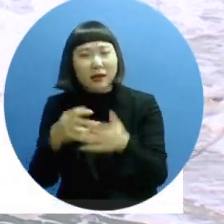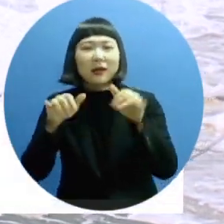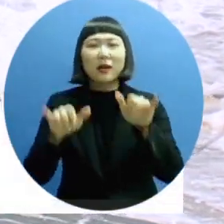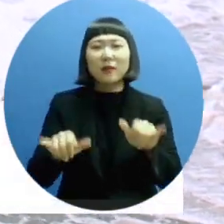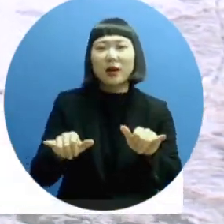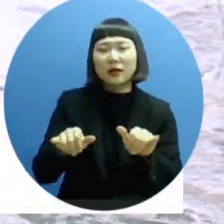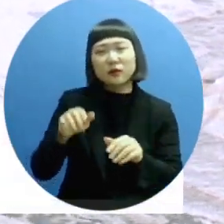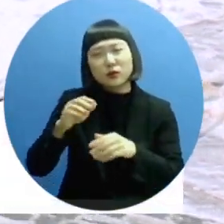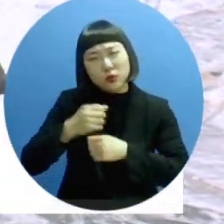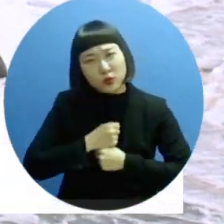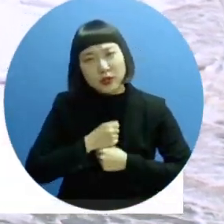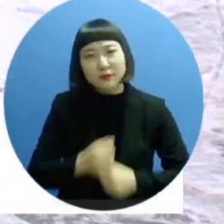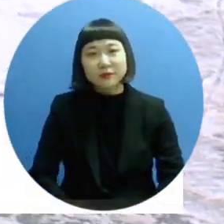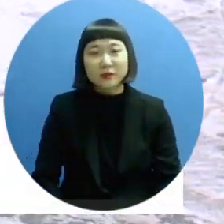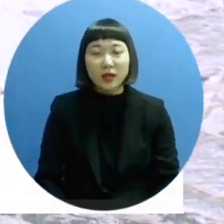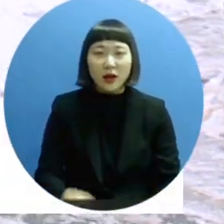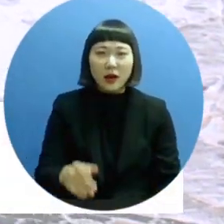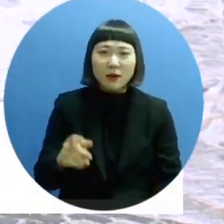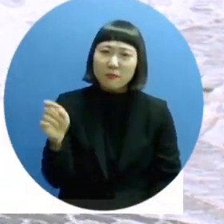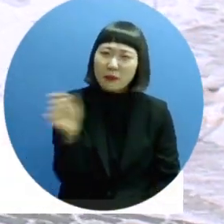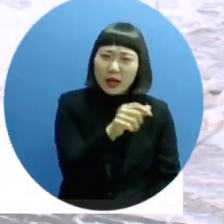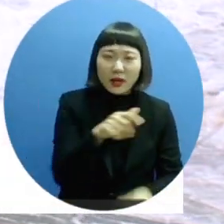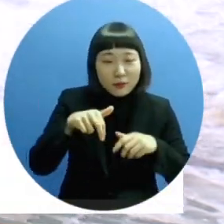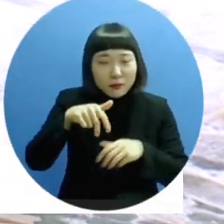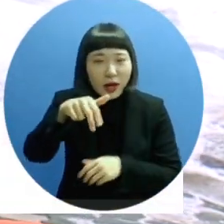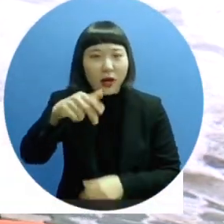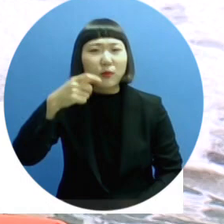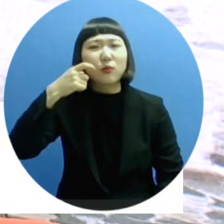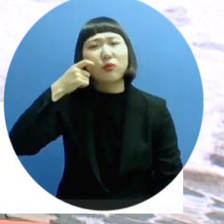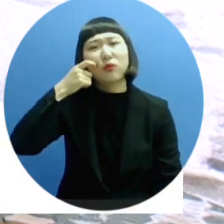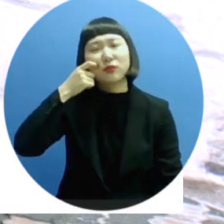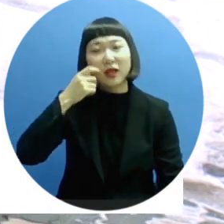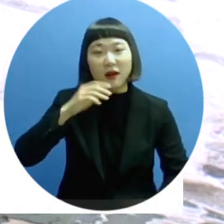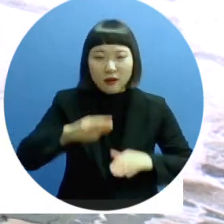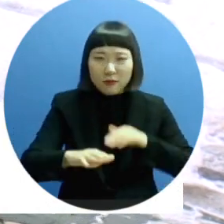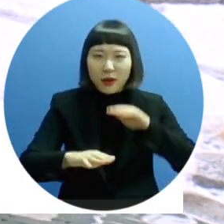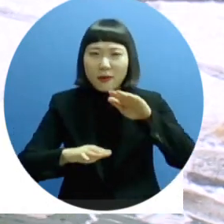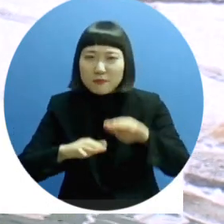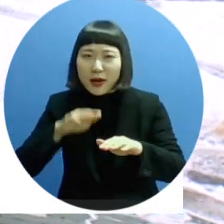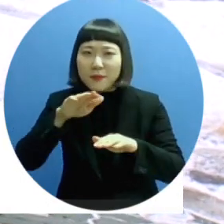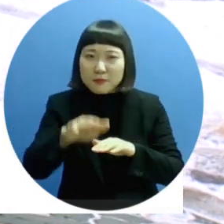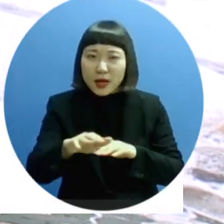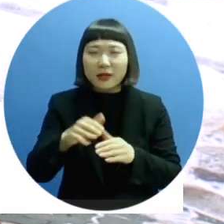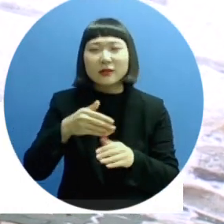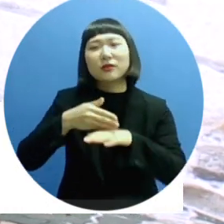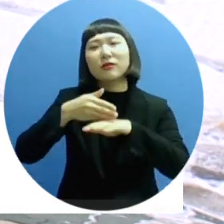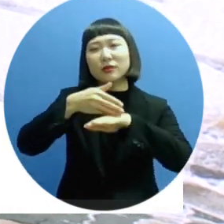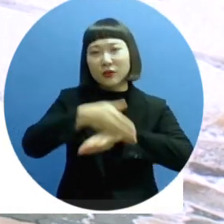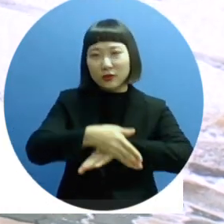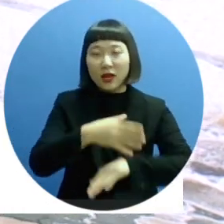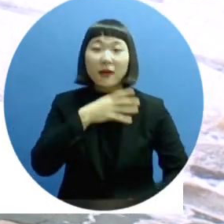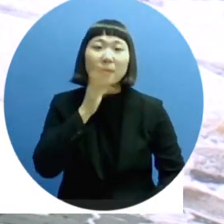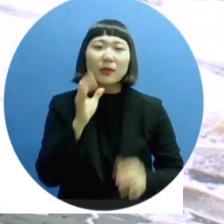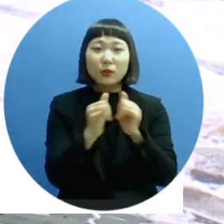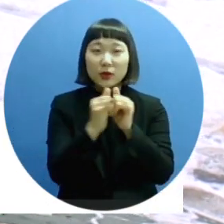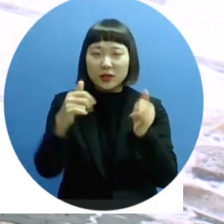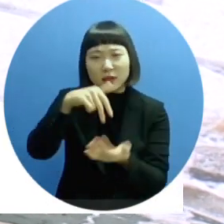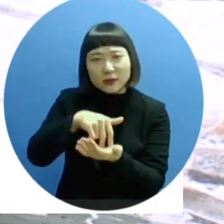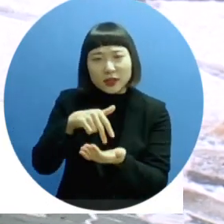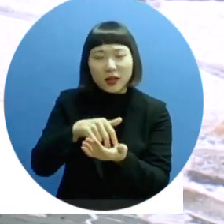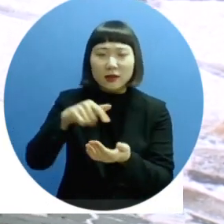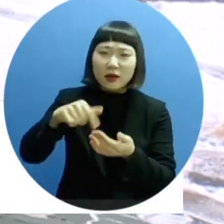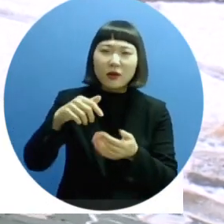못하고 슬슬 이렇게 엉금엉금 기어가다시피 걷잖아요. 아무래도 좀 노인네들이 힘들죠. 다니기가 불편하지,